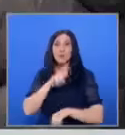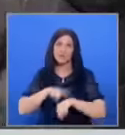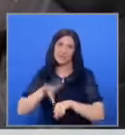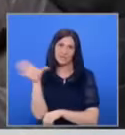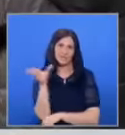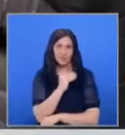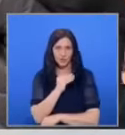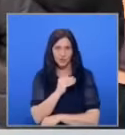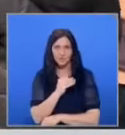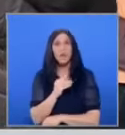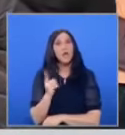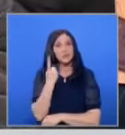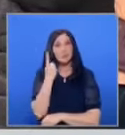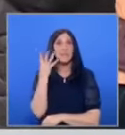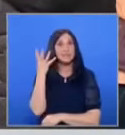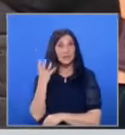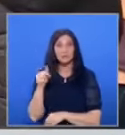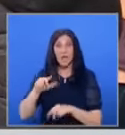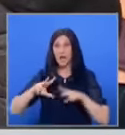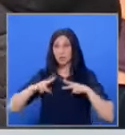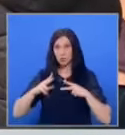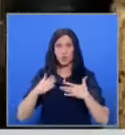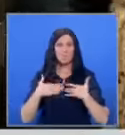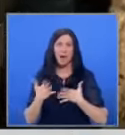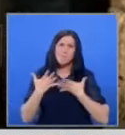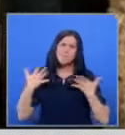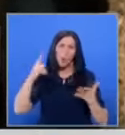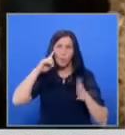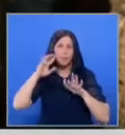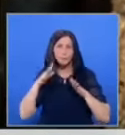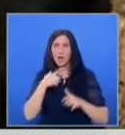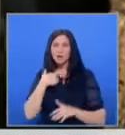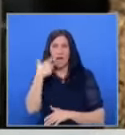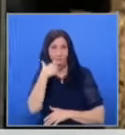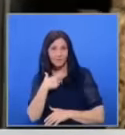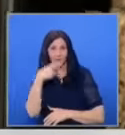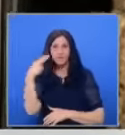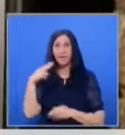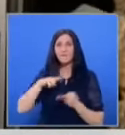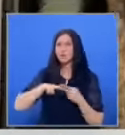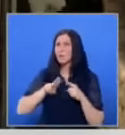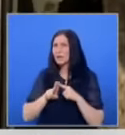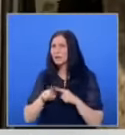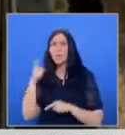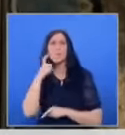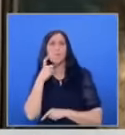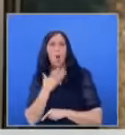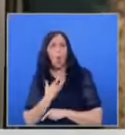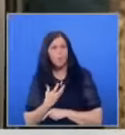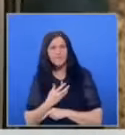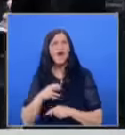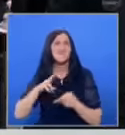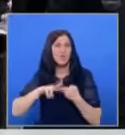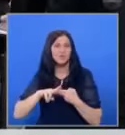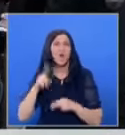всичките. Самите зрелостници тази сутрин имаха много предположения за авторите и темата. Виктор Пасков, Ботев, Вазов, само